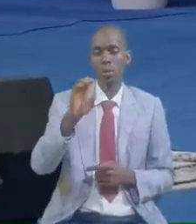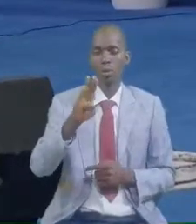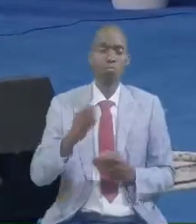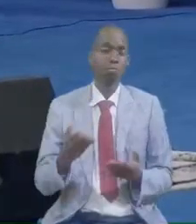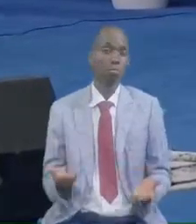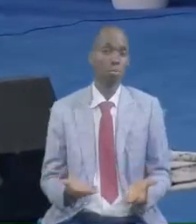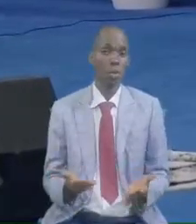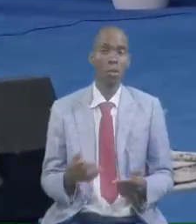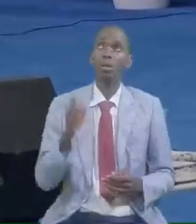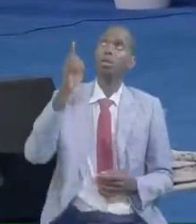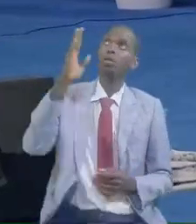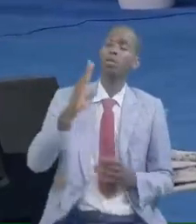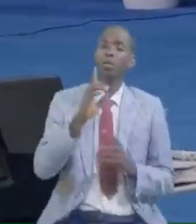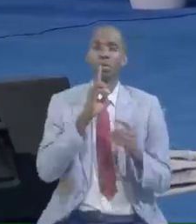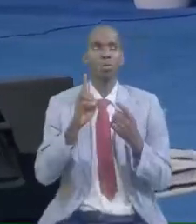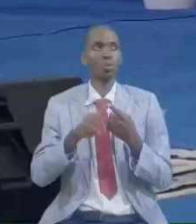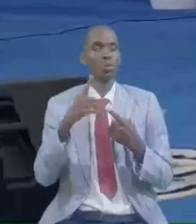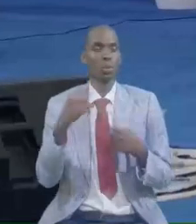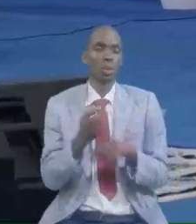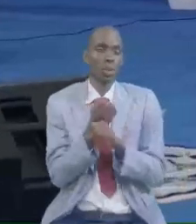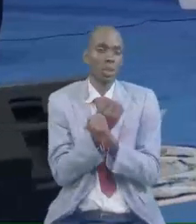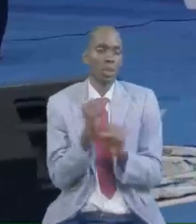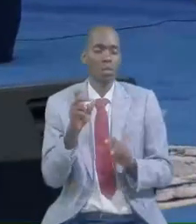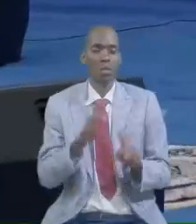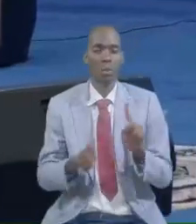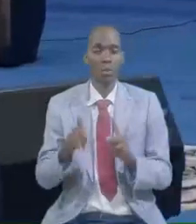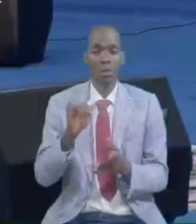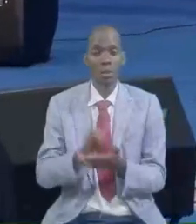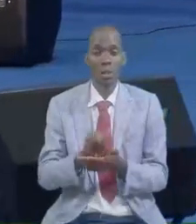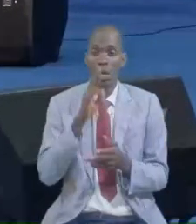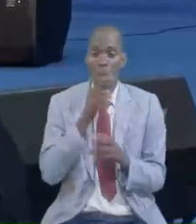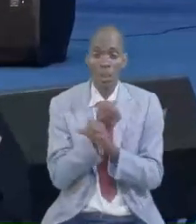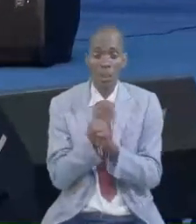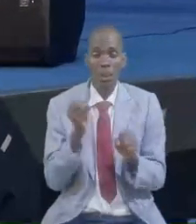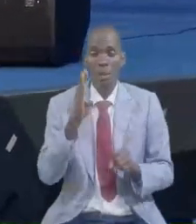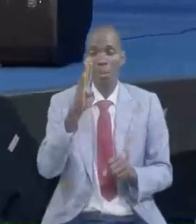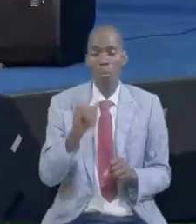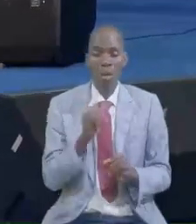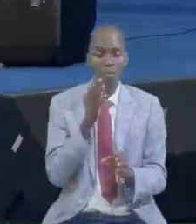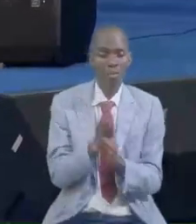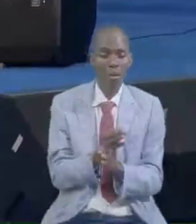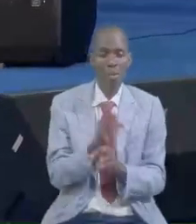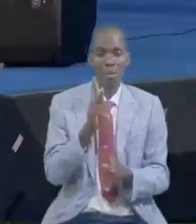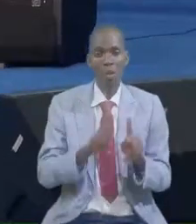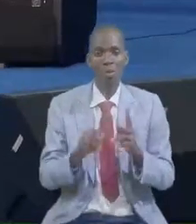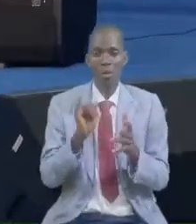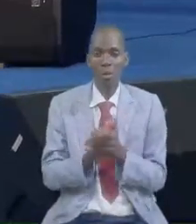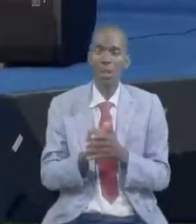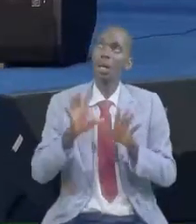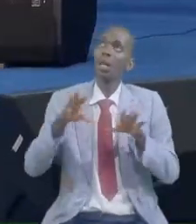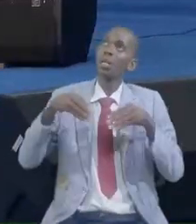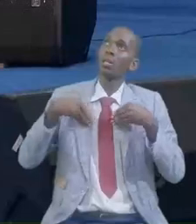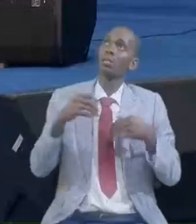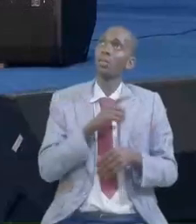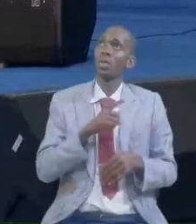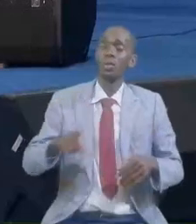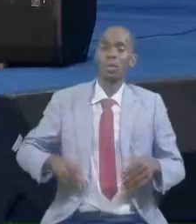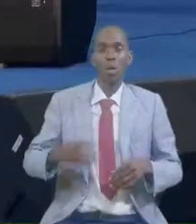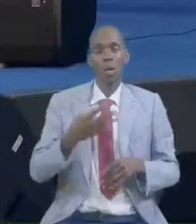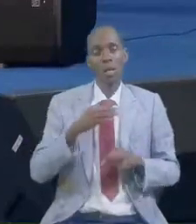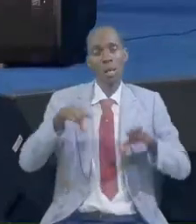qui parle aux justifiés, ceux qui sont justifiés par la foi, ceux qui viennent au Seigneur et qui viennent